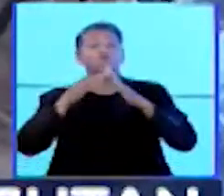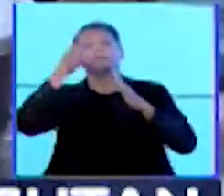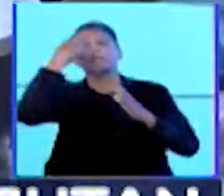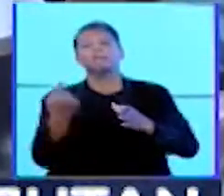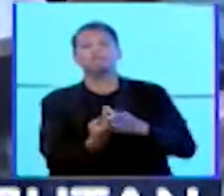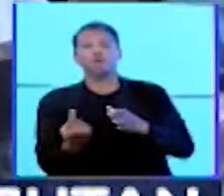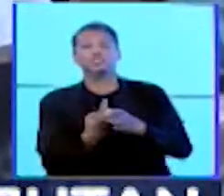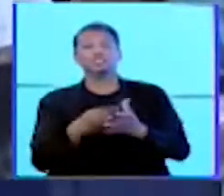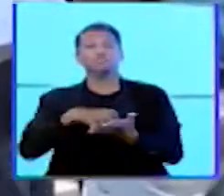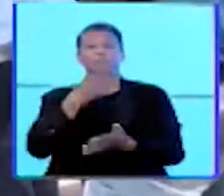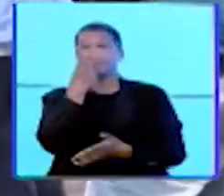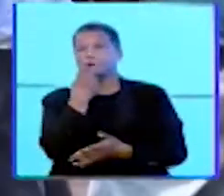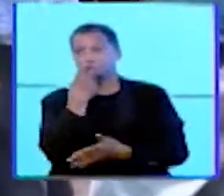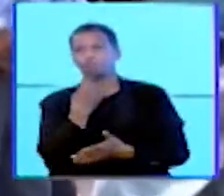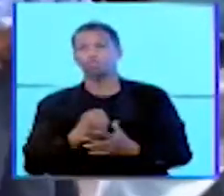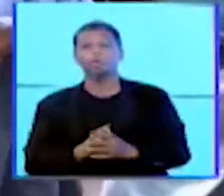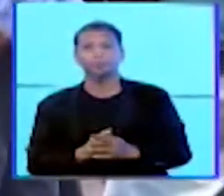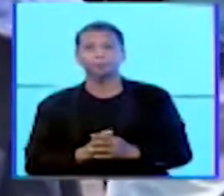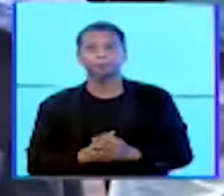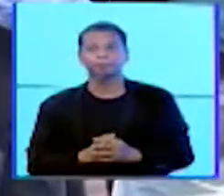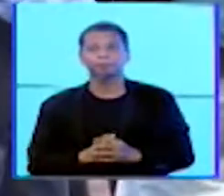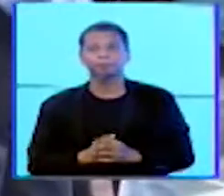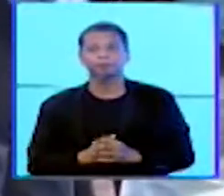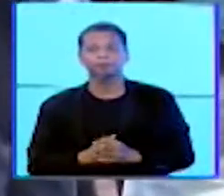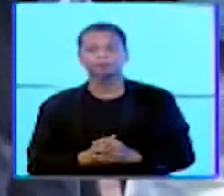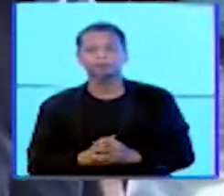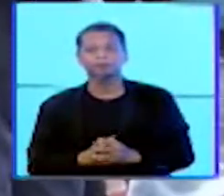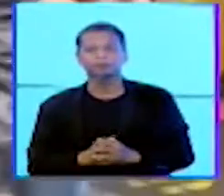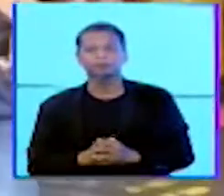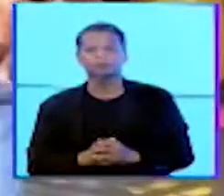Sartika Asih Bandung.